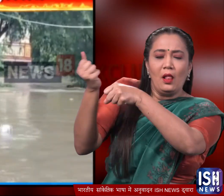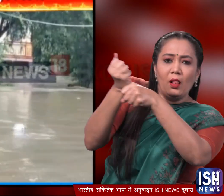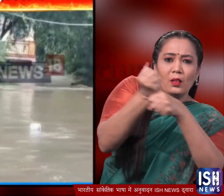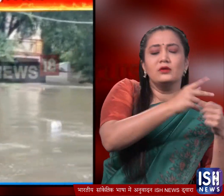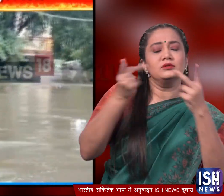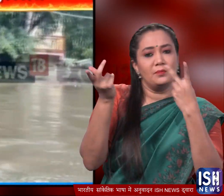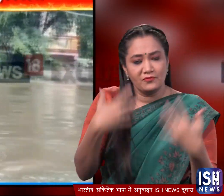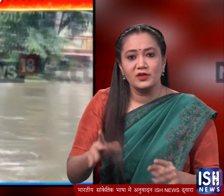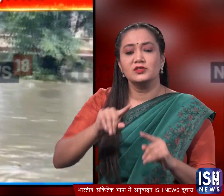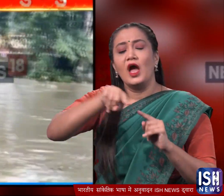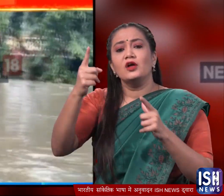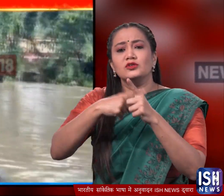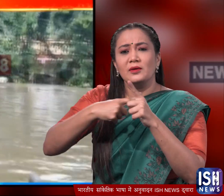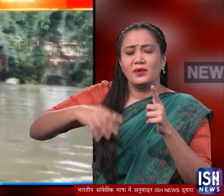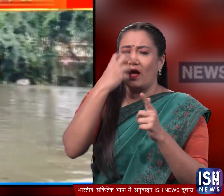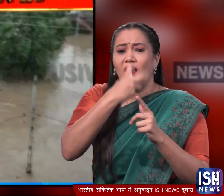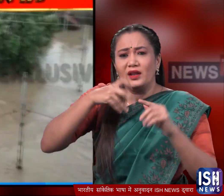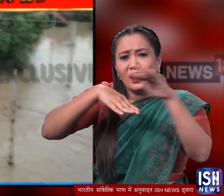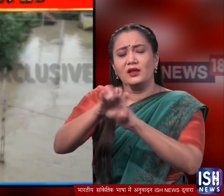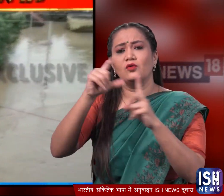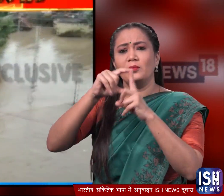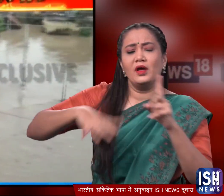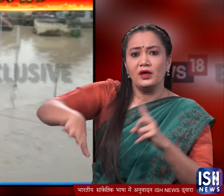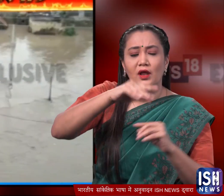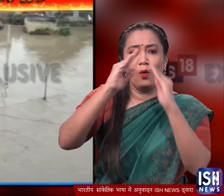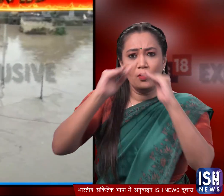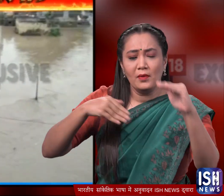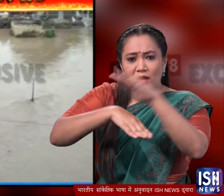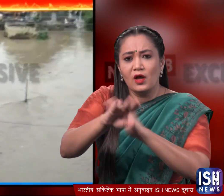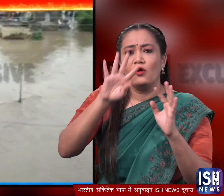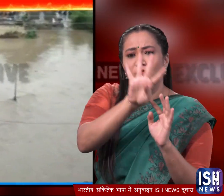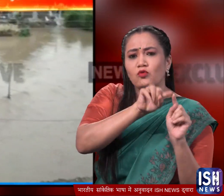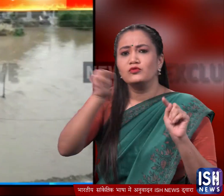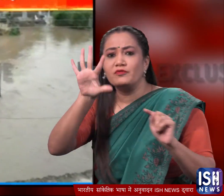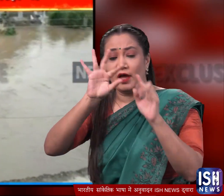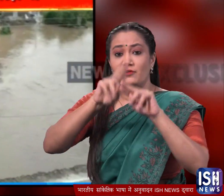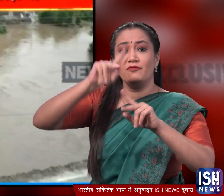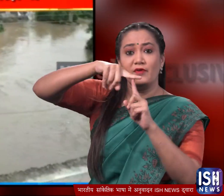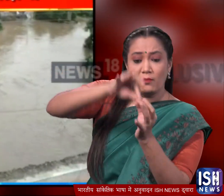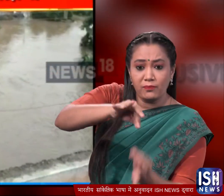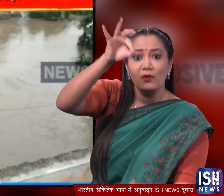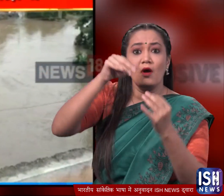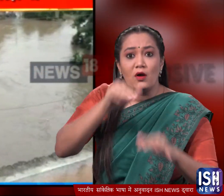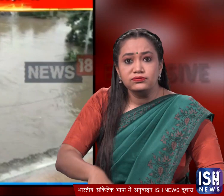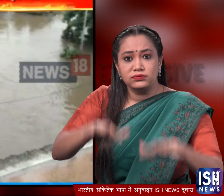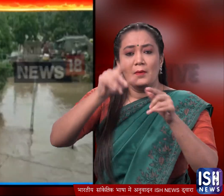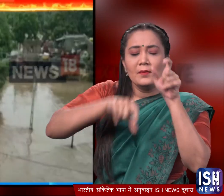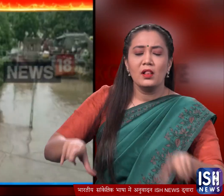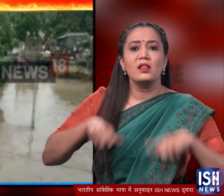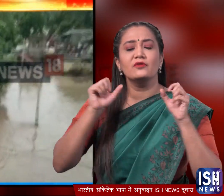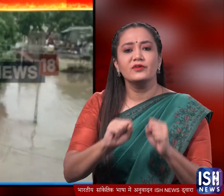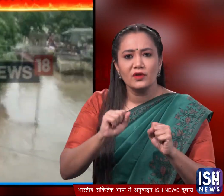की तस्वीर जामनगर के धोआव इलाके से भी सामने आई। वहां रिहायशी इलाकों में 4-5 फीट तक बारिश का पानी भरने से लोगों की परेशानी बढ़